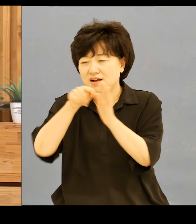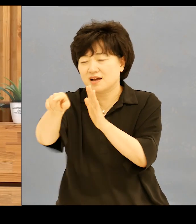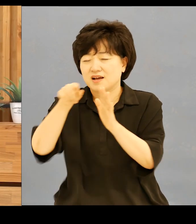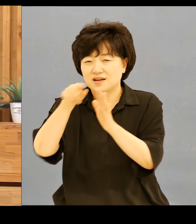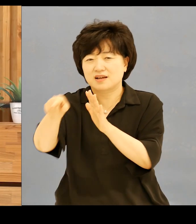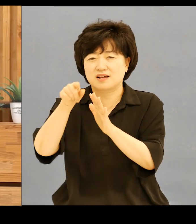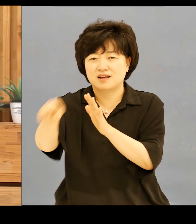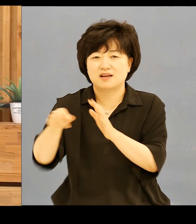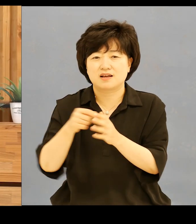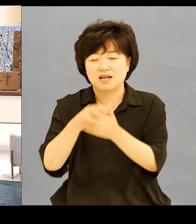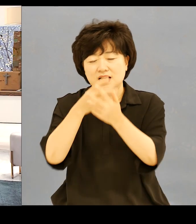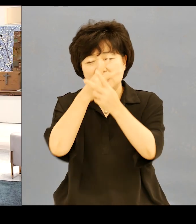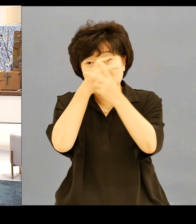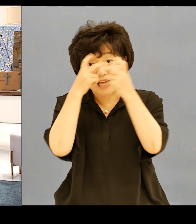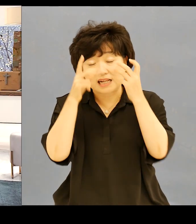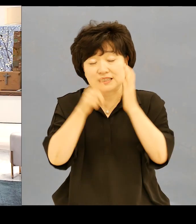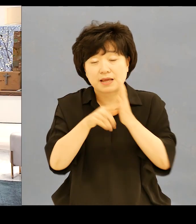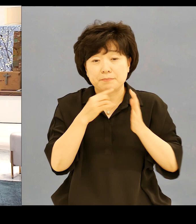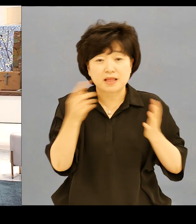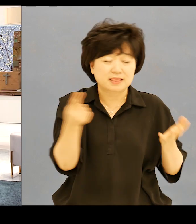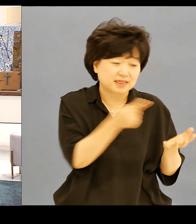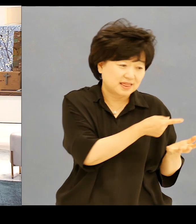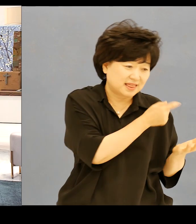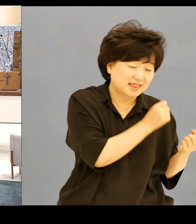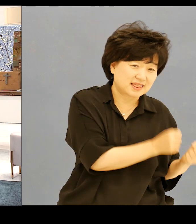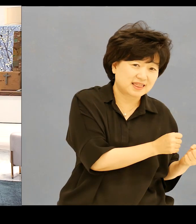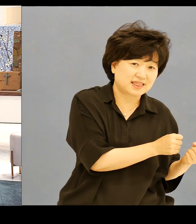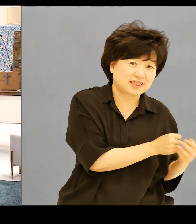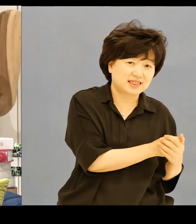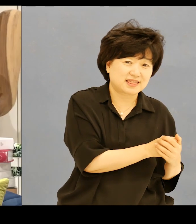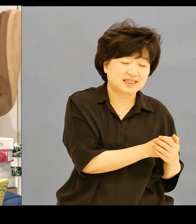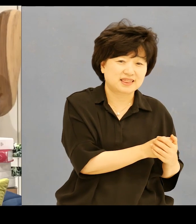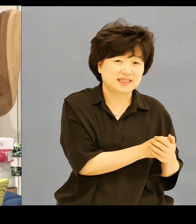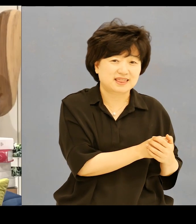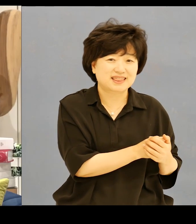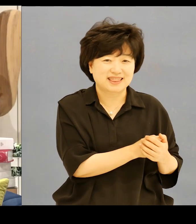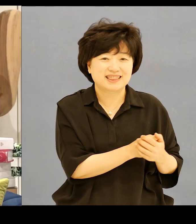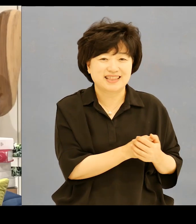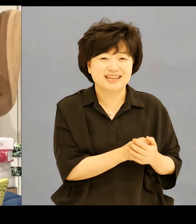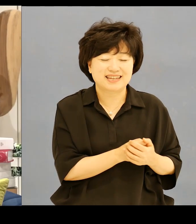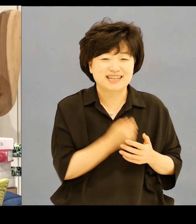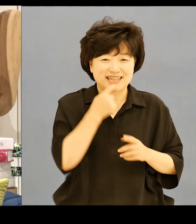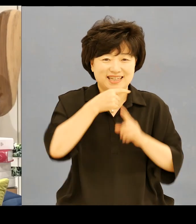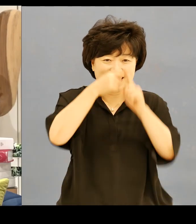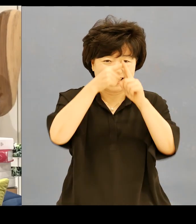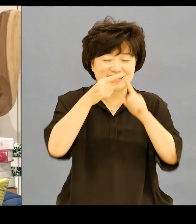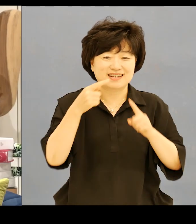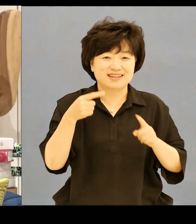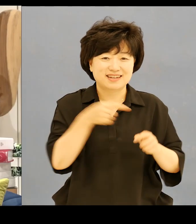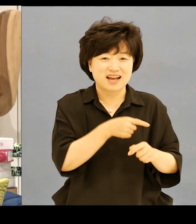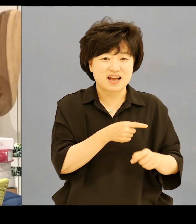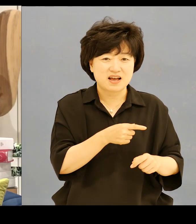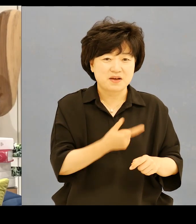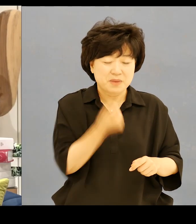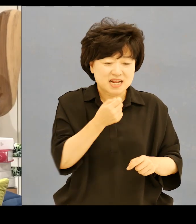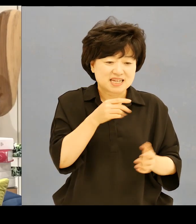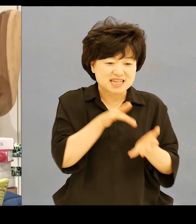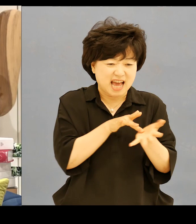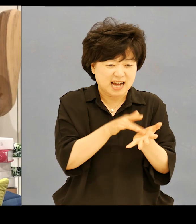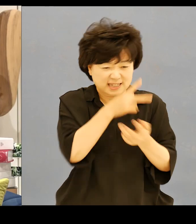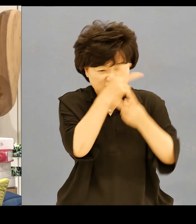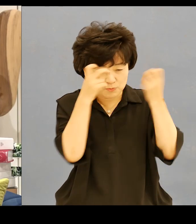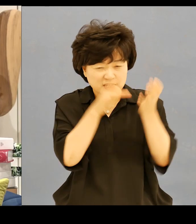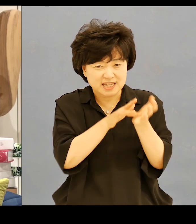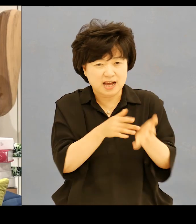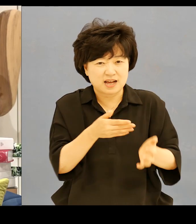예. 그럼 병실에 가면 간호사 선생님께서 저를 붙잡고 막 약 먹으라고. 이제 수면제를